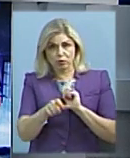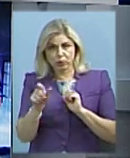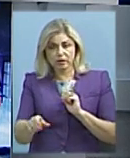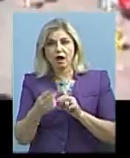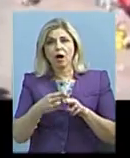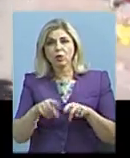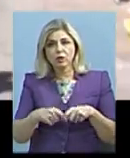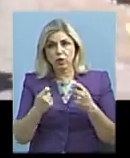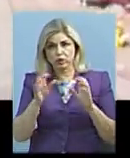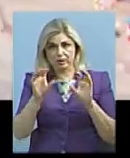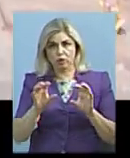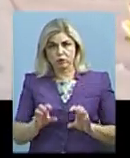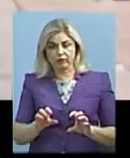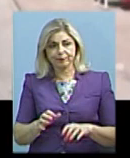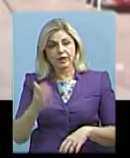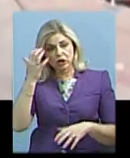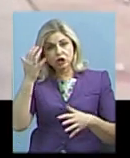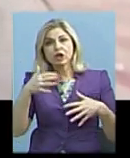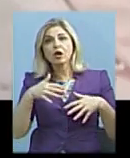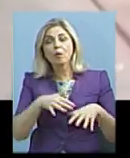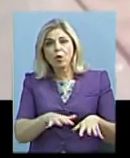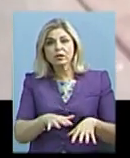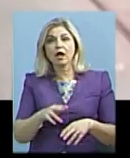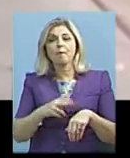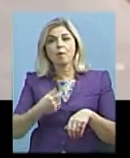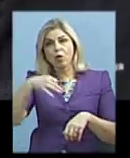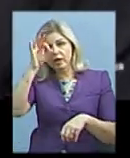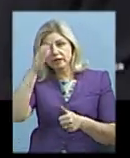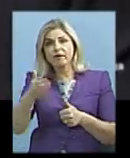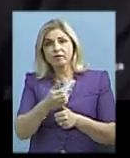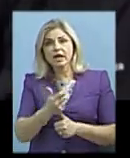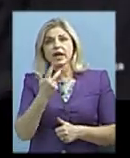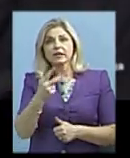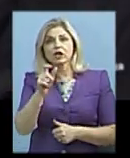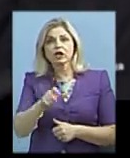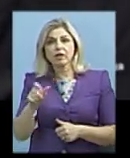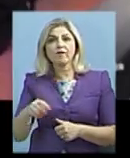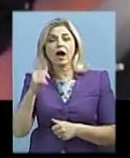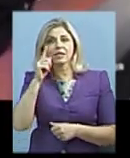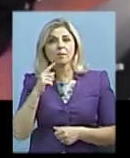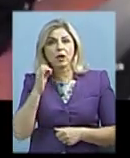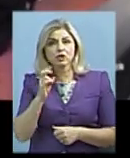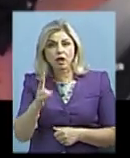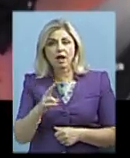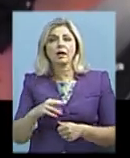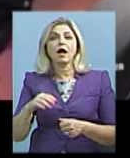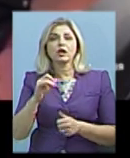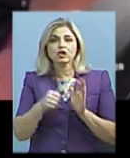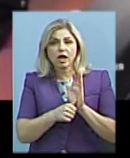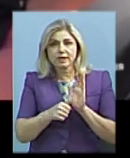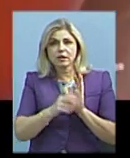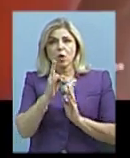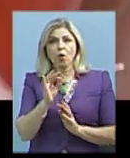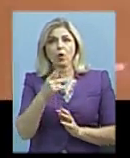законодавство. На Чорноморському узбережжі поліцейські виявили 3 громадян Азербайджану, 1 Туреччини, 2 Туркменістану, 6